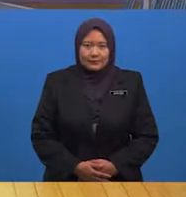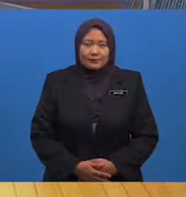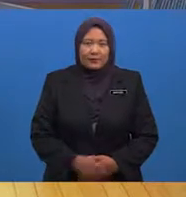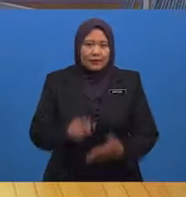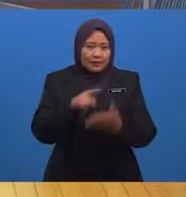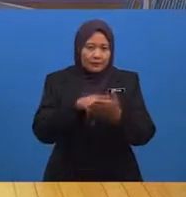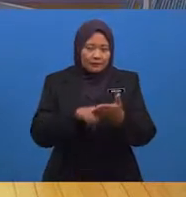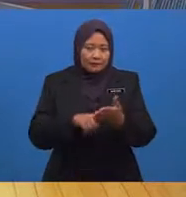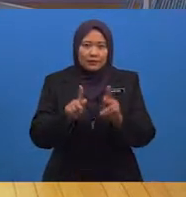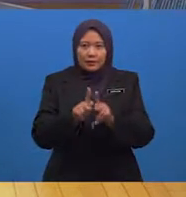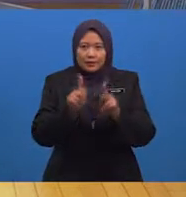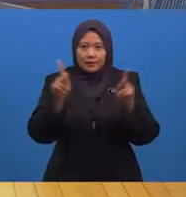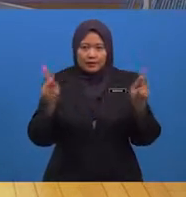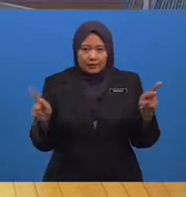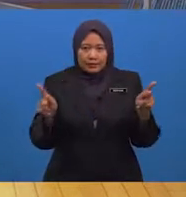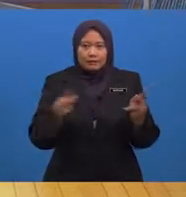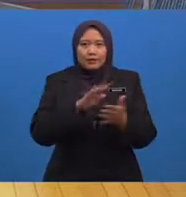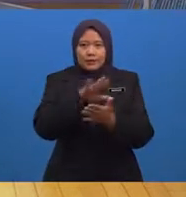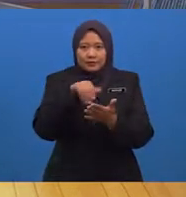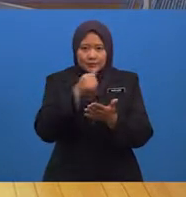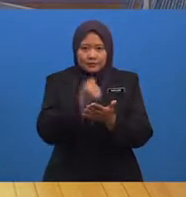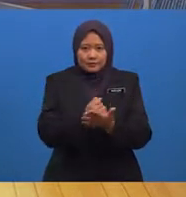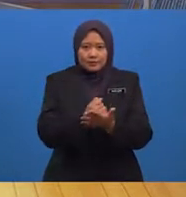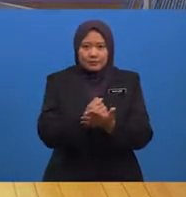Apa khabar murid-murid cikgu pada hari ini?